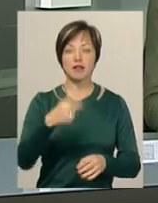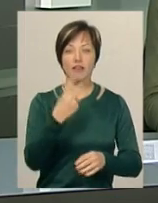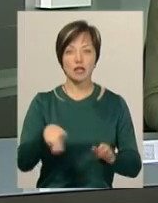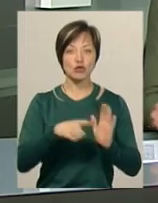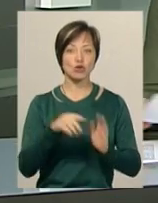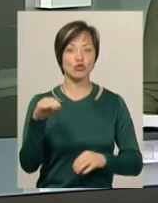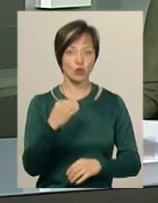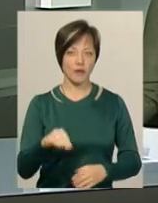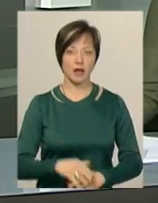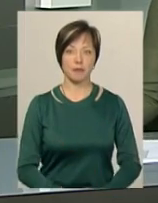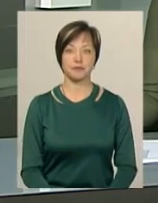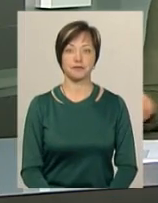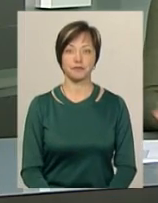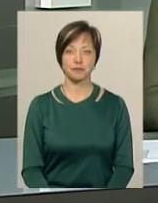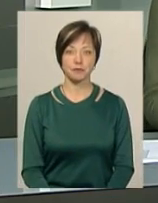26 жовтня.